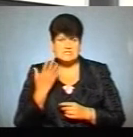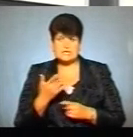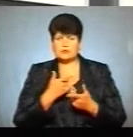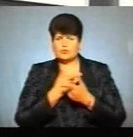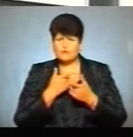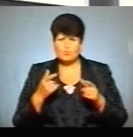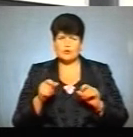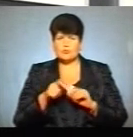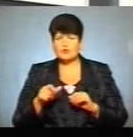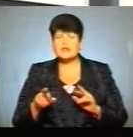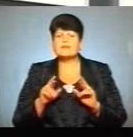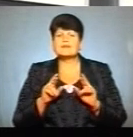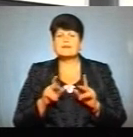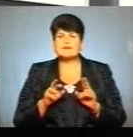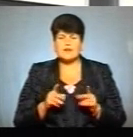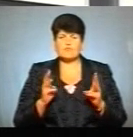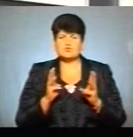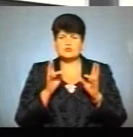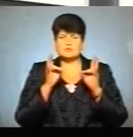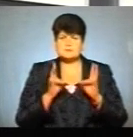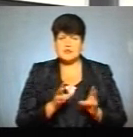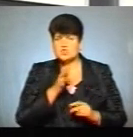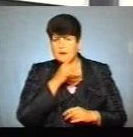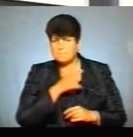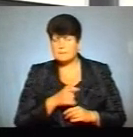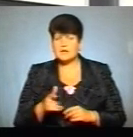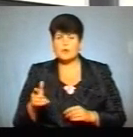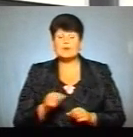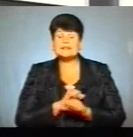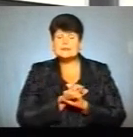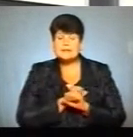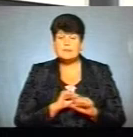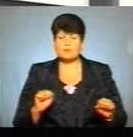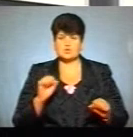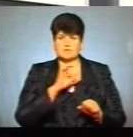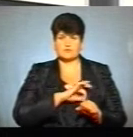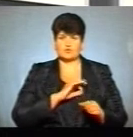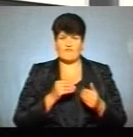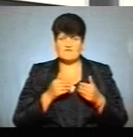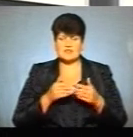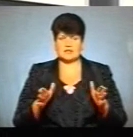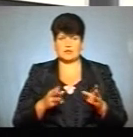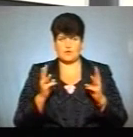інформуємо людей, як саме в пожежонебезпечний період не можна використовувати відкритого вогню